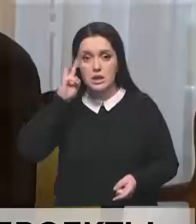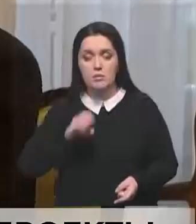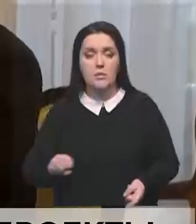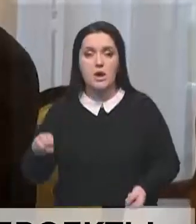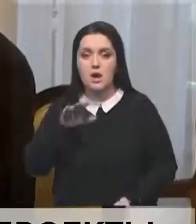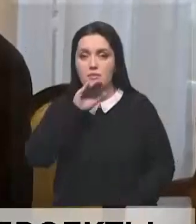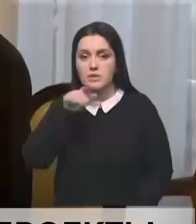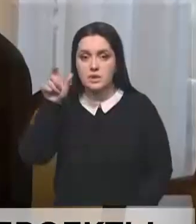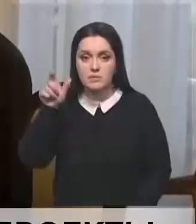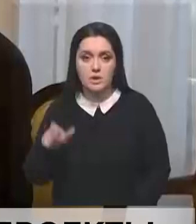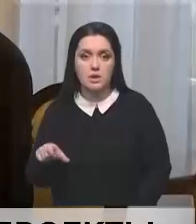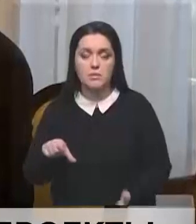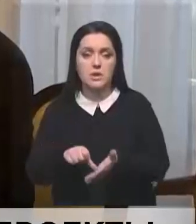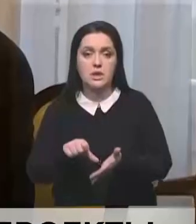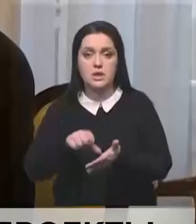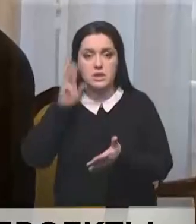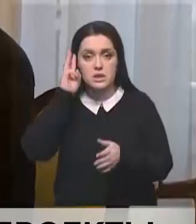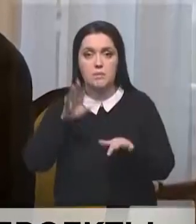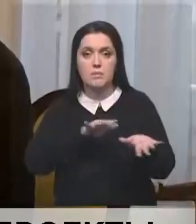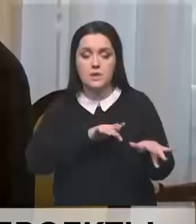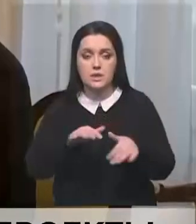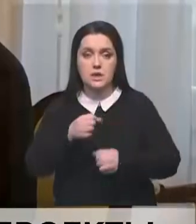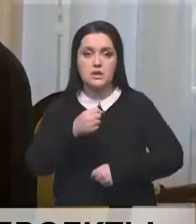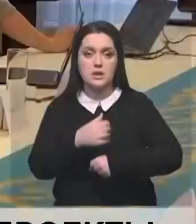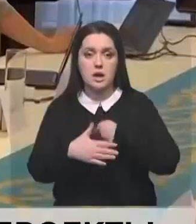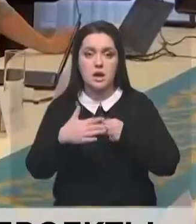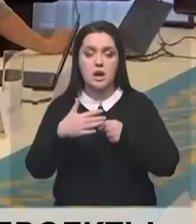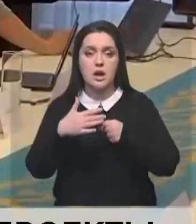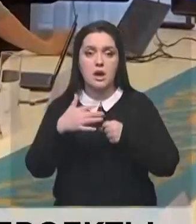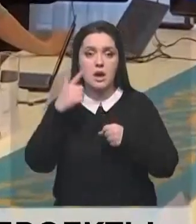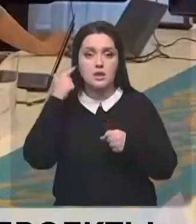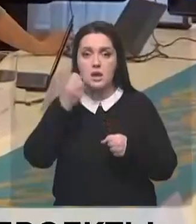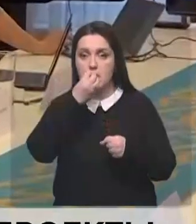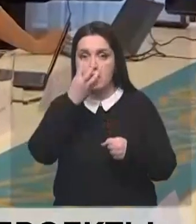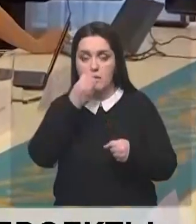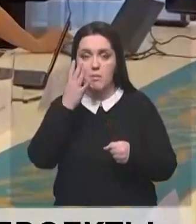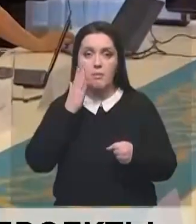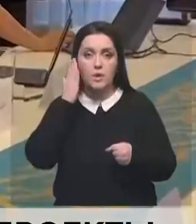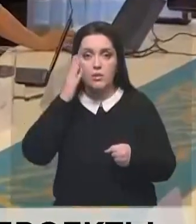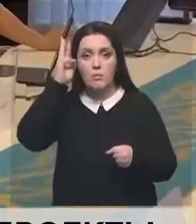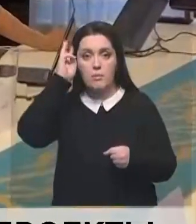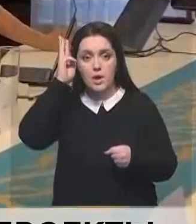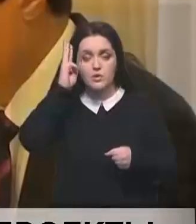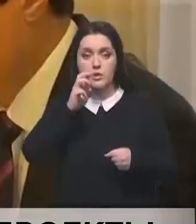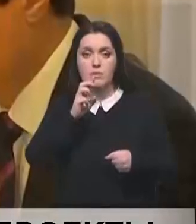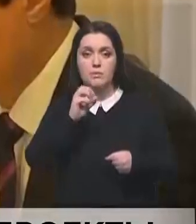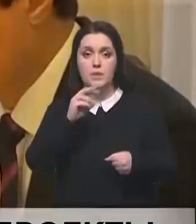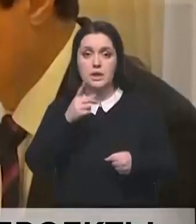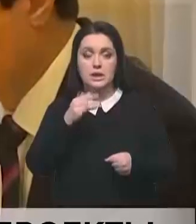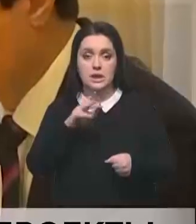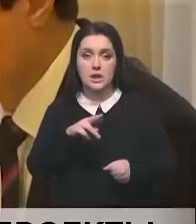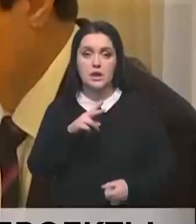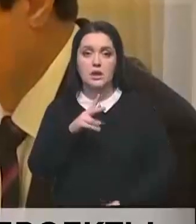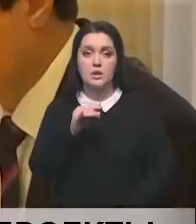казахстанские дипломаты, европейские эксперты и представители дипмиссий стран Центральной Азии, Азербайджана и Монголии. Посол нашей страны в